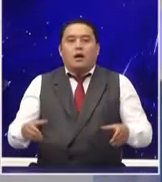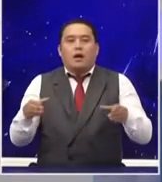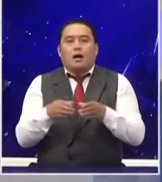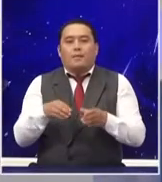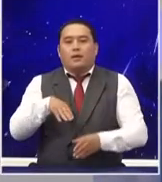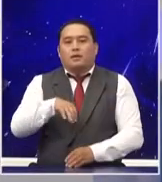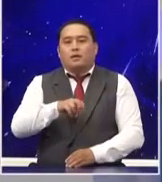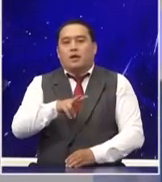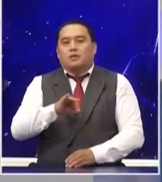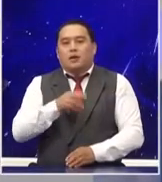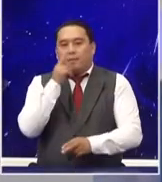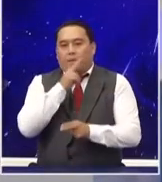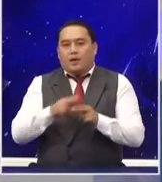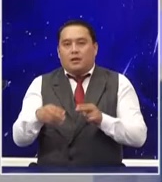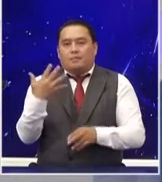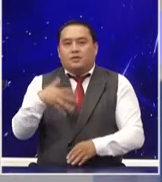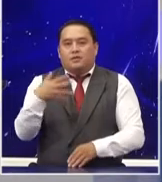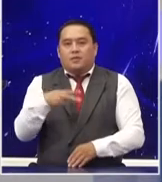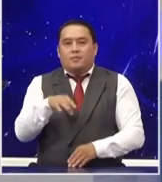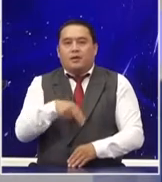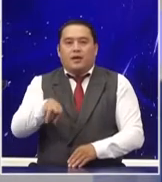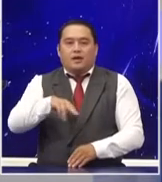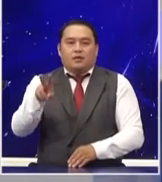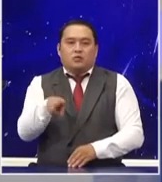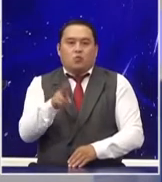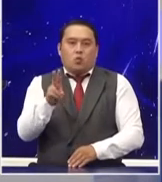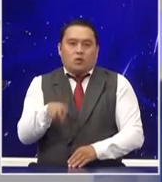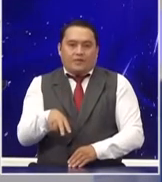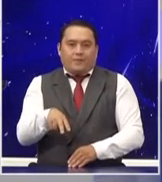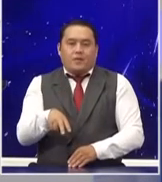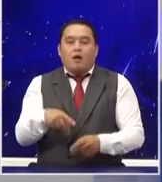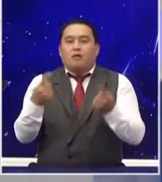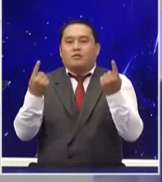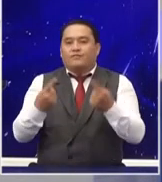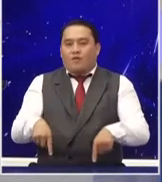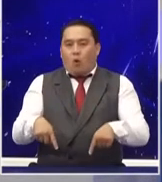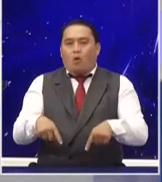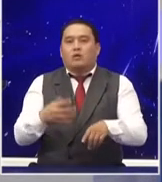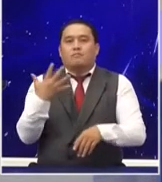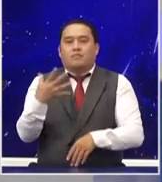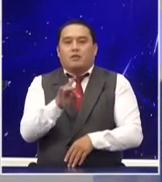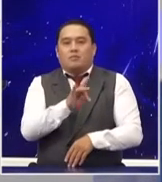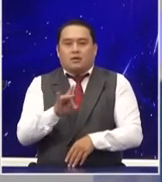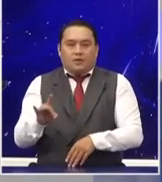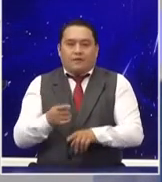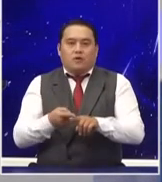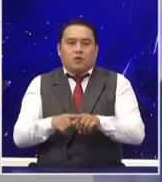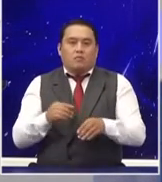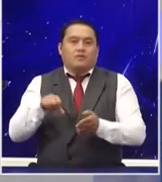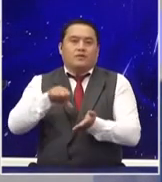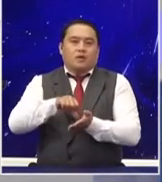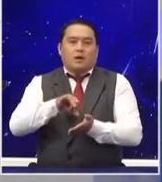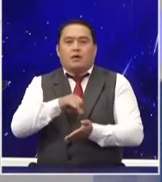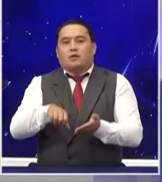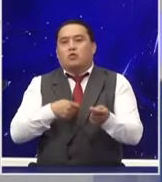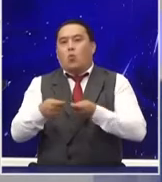Компания Tesla потеряла около 50 миллиардов долларов рыночной стоимости. Акции корпорации рухнули на 5,5% после выступления